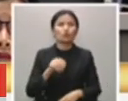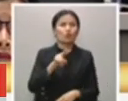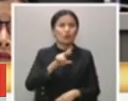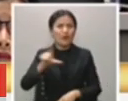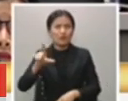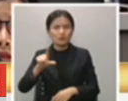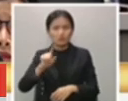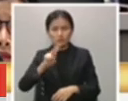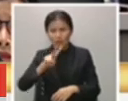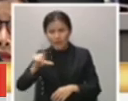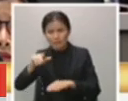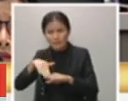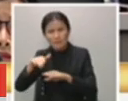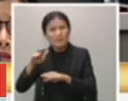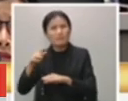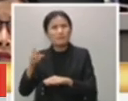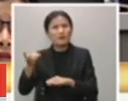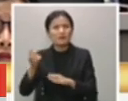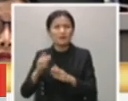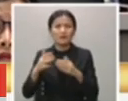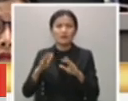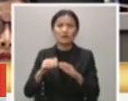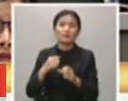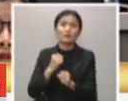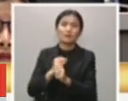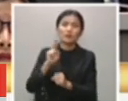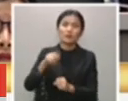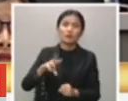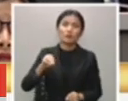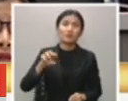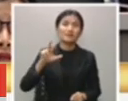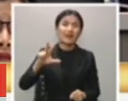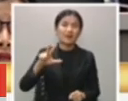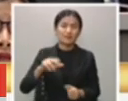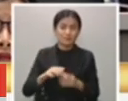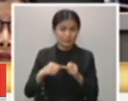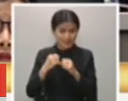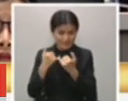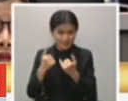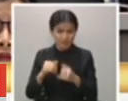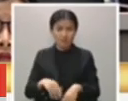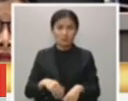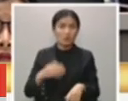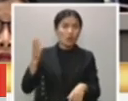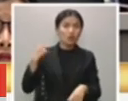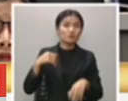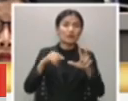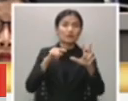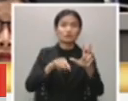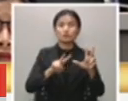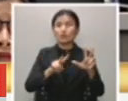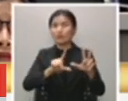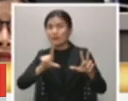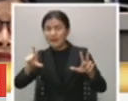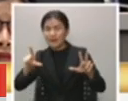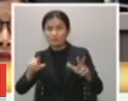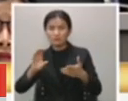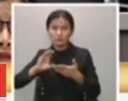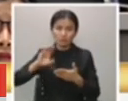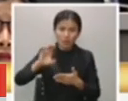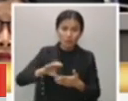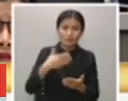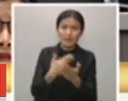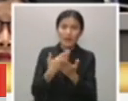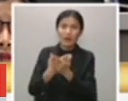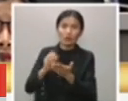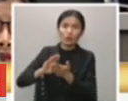ๆต้นๆงบประมาณปี63ที่เราเห็นที่เราเพิ่งผ่านกันมาเนี่ยจาก 3.2 ล้านล้านบาทเราต้องเห็นงบลงทุนจริ